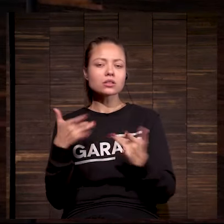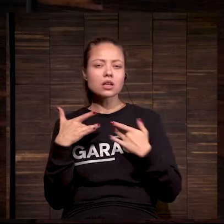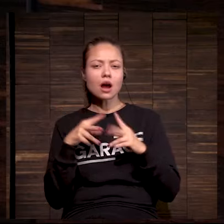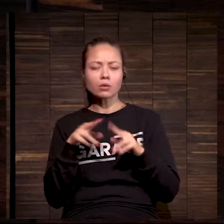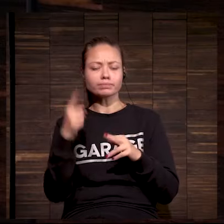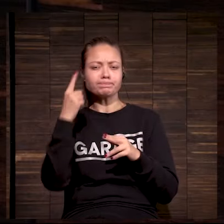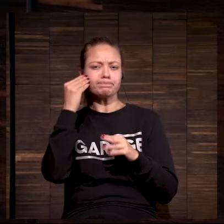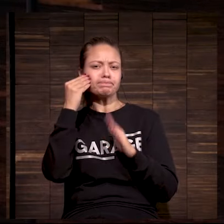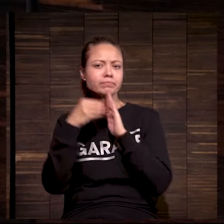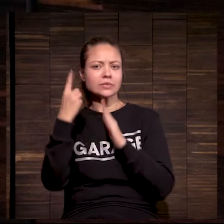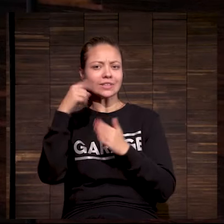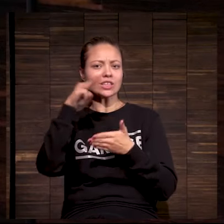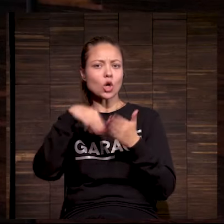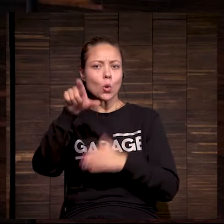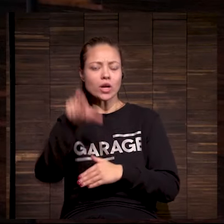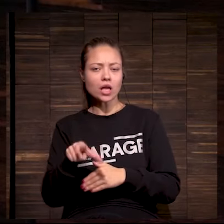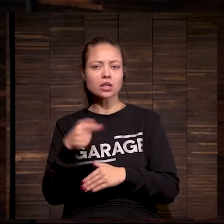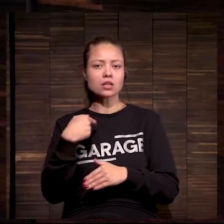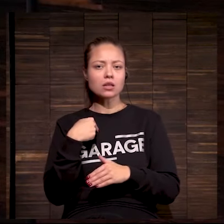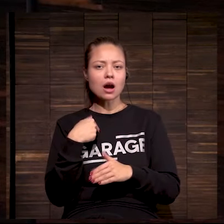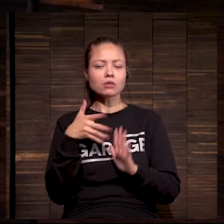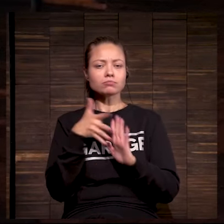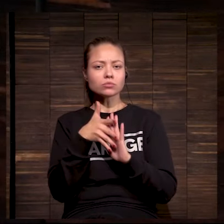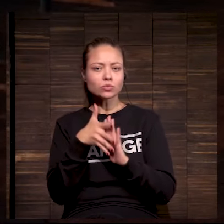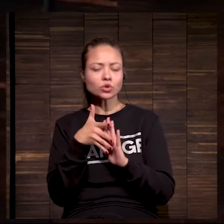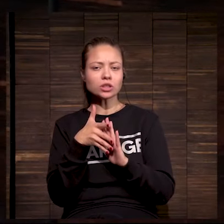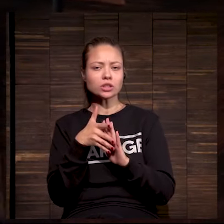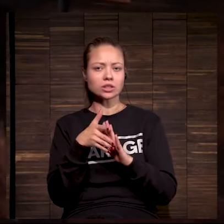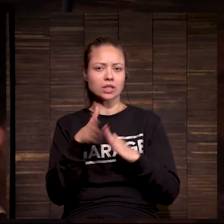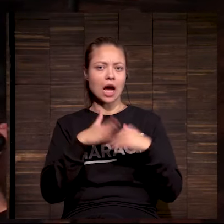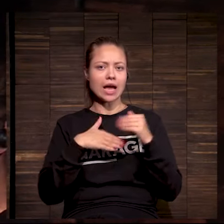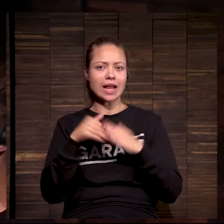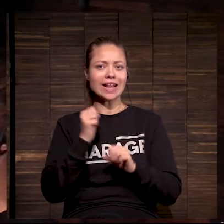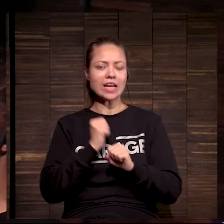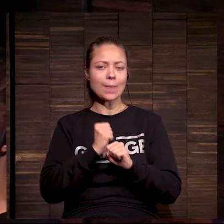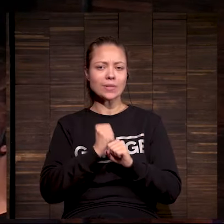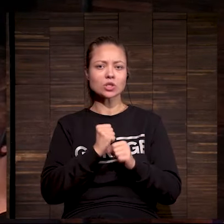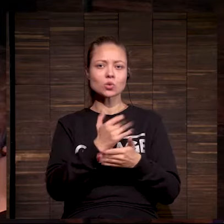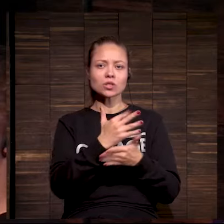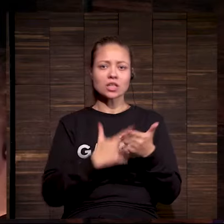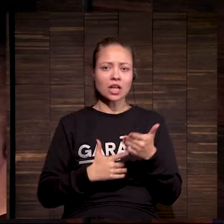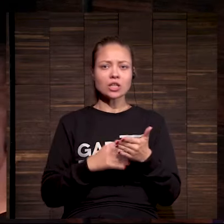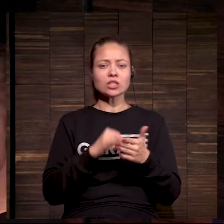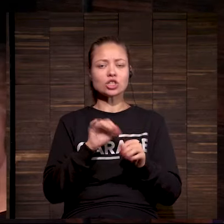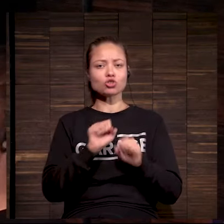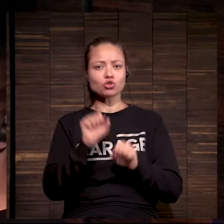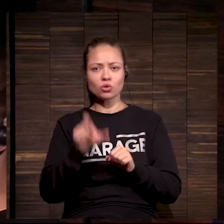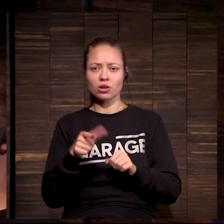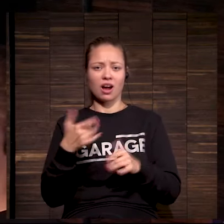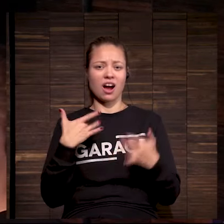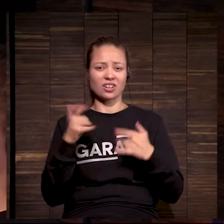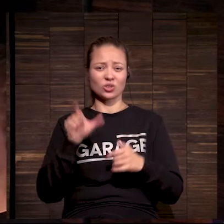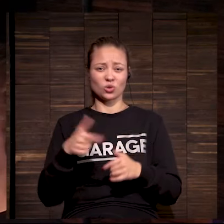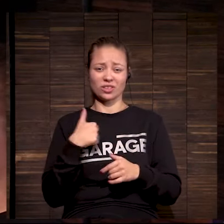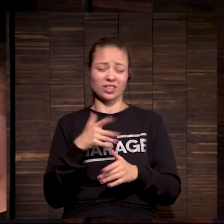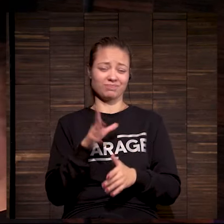теоретик как я учился ремеслу сценарист и режиссер и актер я никудышный актерскому мастерству